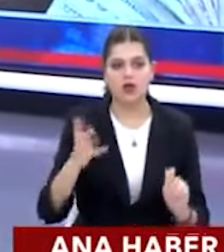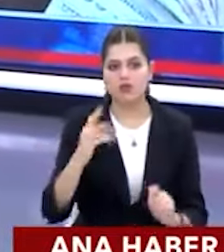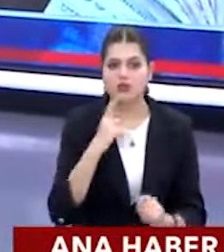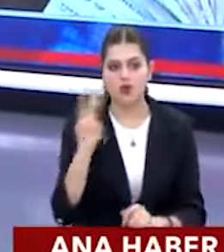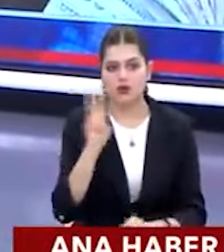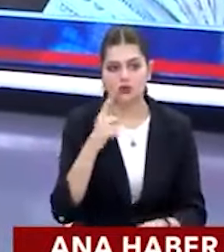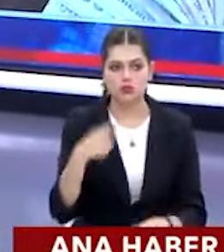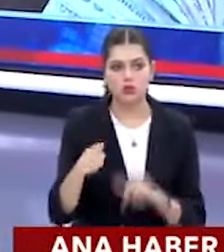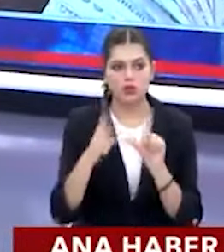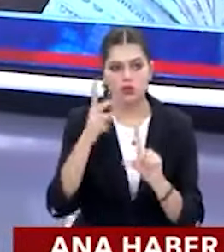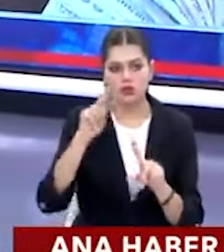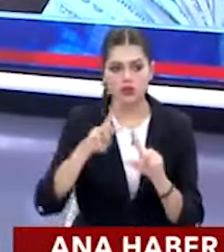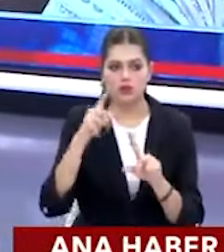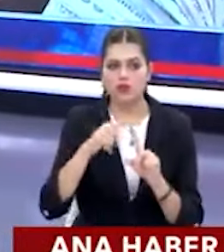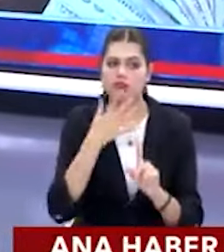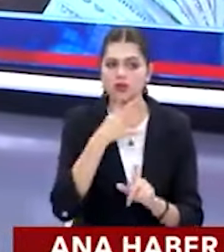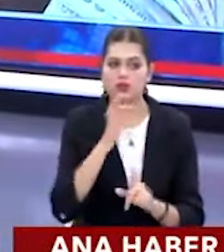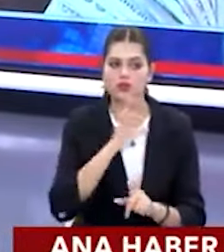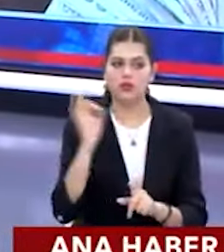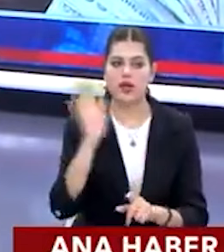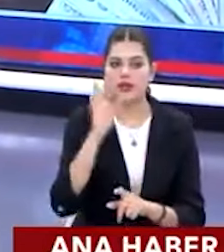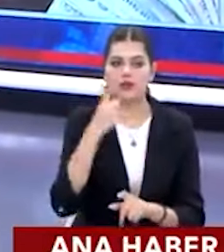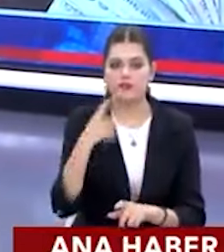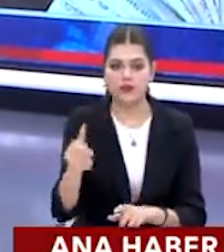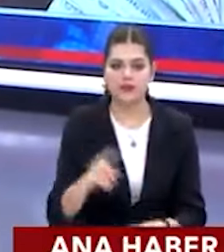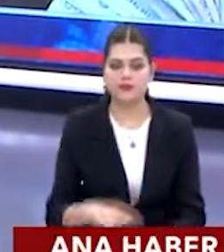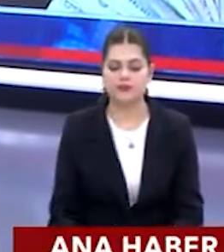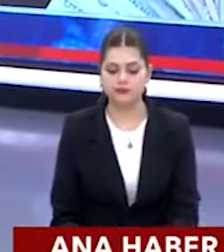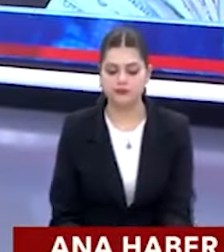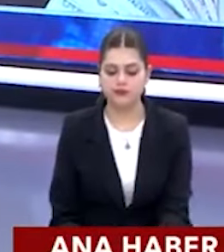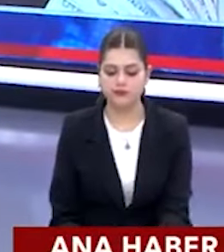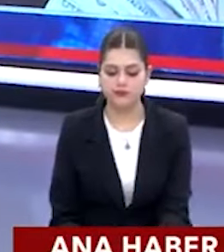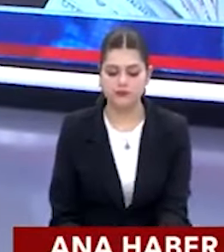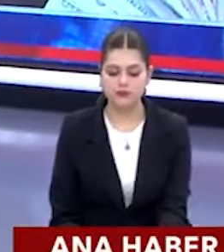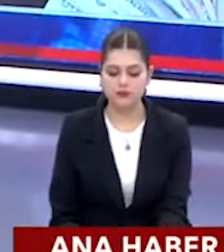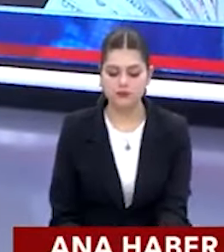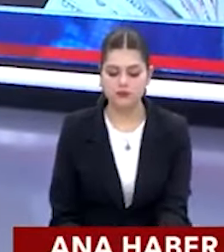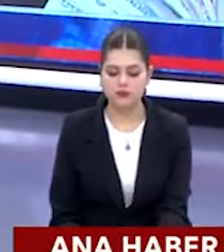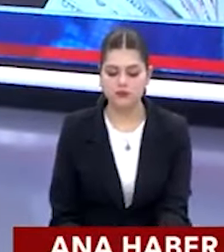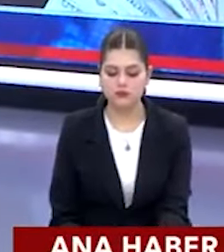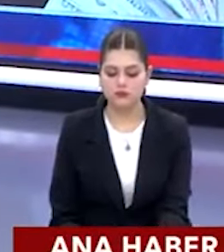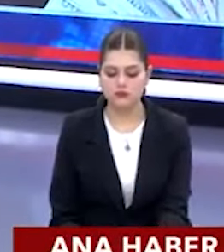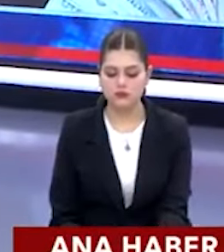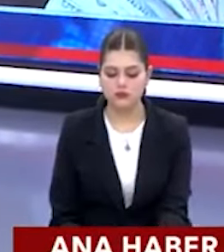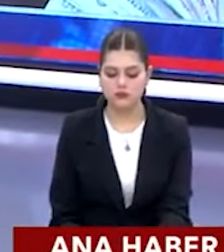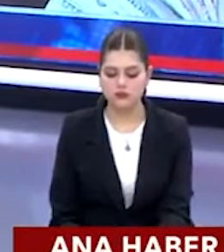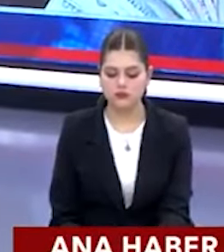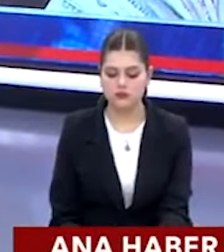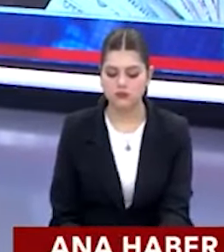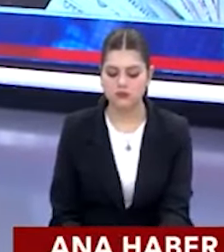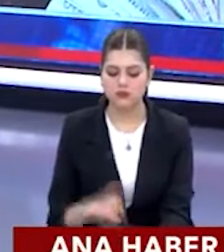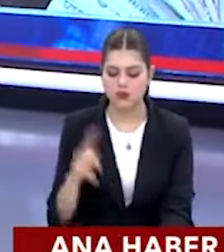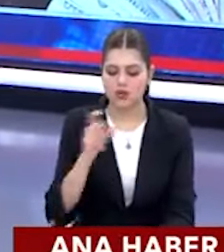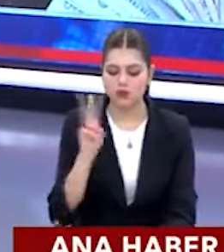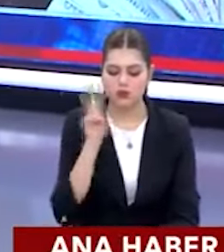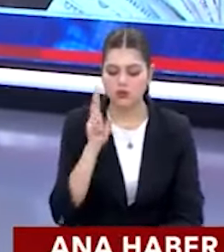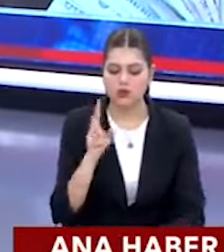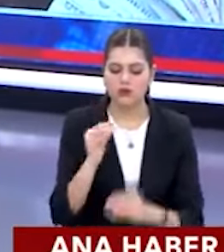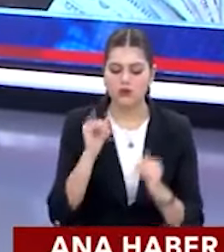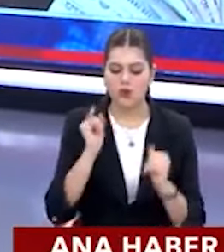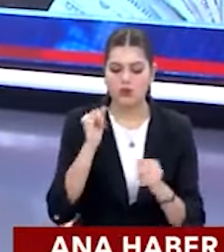kullanabilirsin. 30 bin limit, 50 bin bilemedi, en fazla 50 bin TL limitli bir kredi kartı kullanabilirsin ki hani ay sonunda büyük